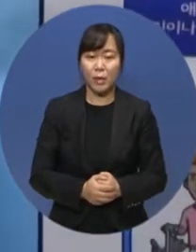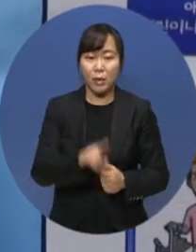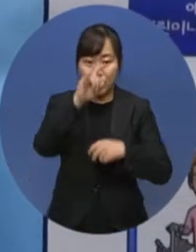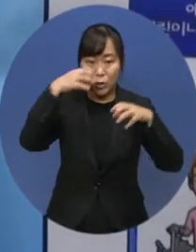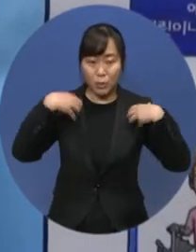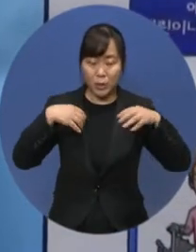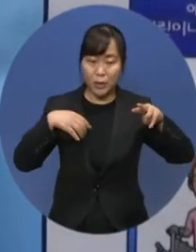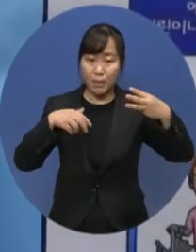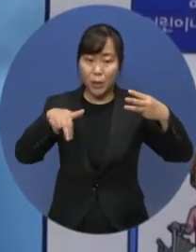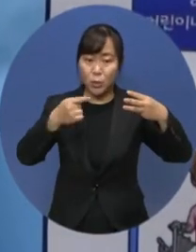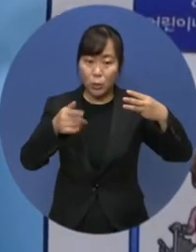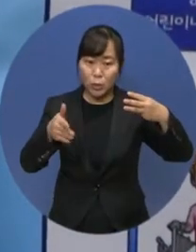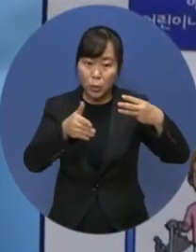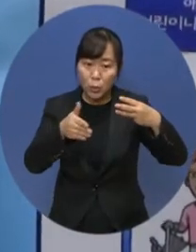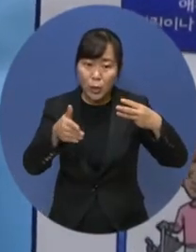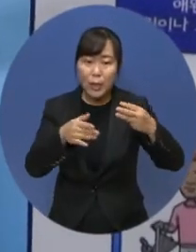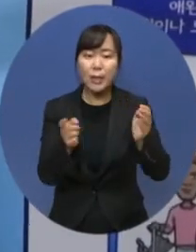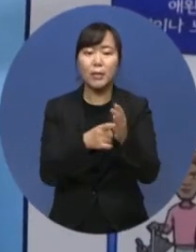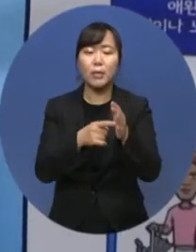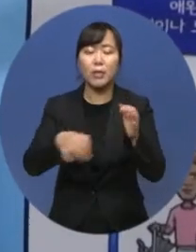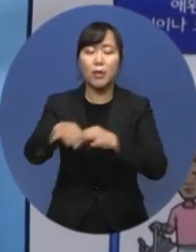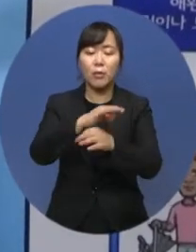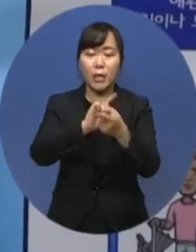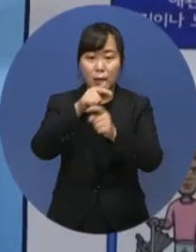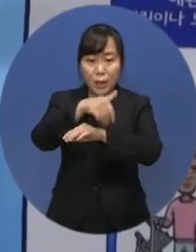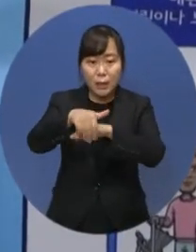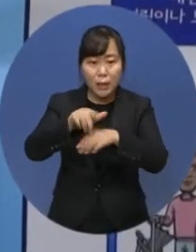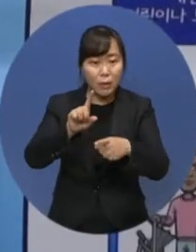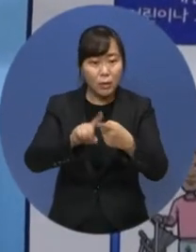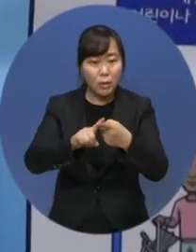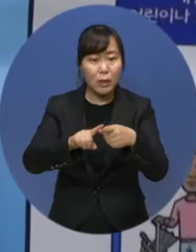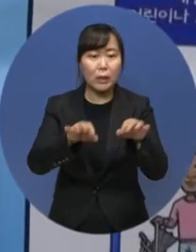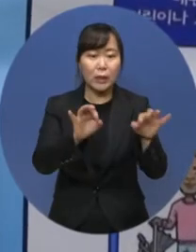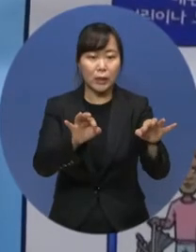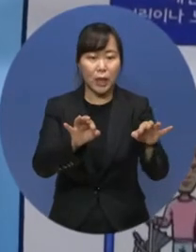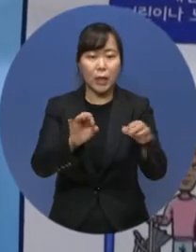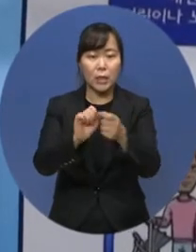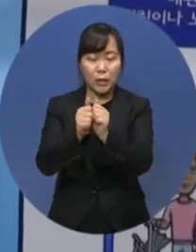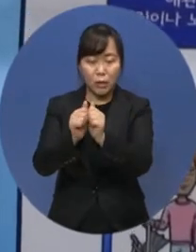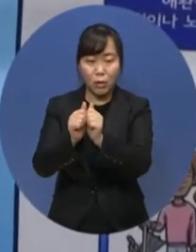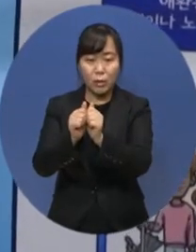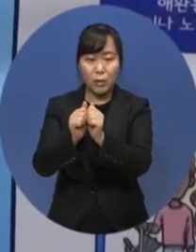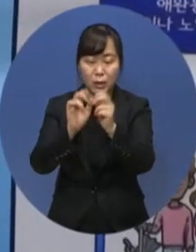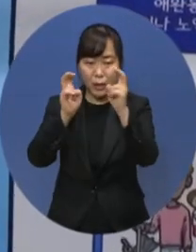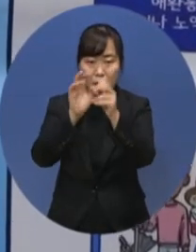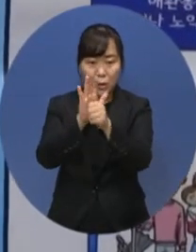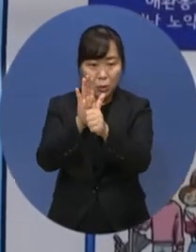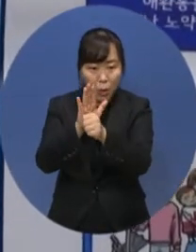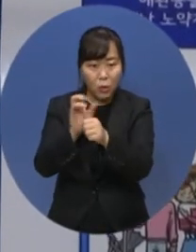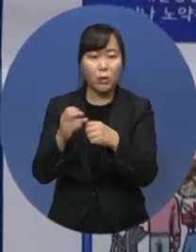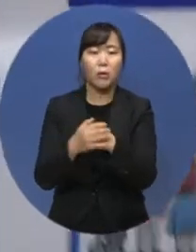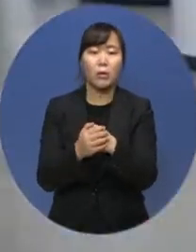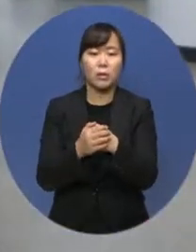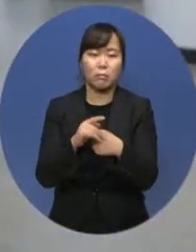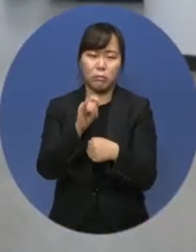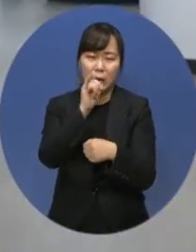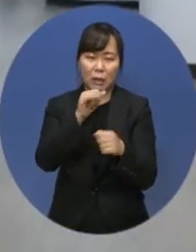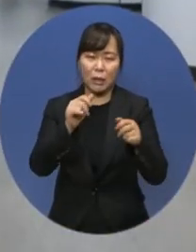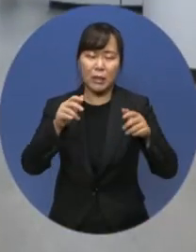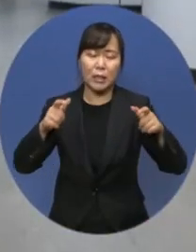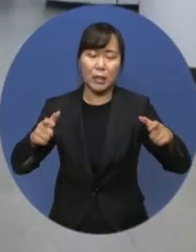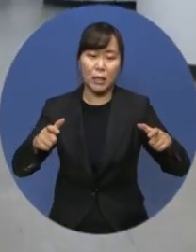정부는 300조 원에 달하는 긴급경제대책을 은행과 증권사 지원, 재벌의 기간산업